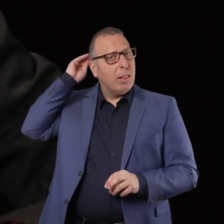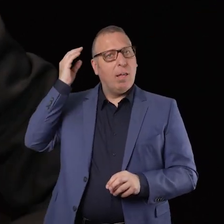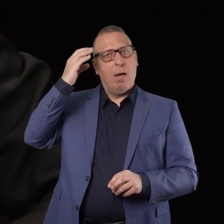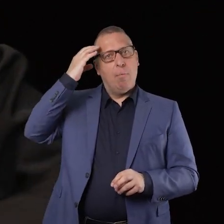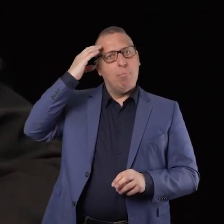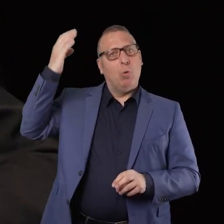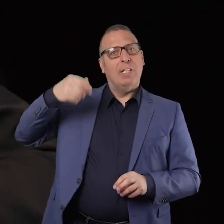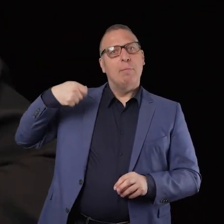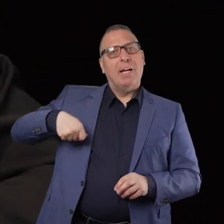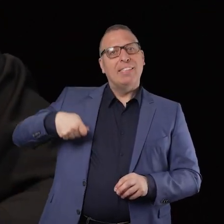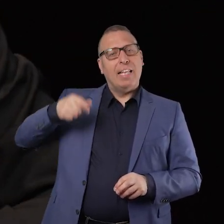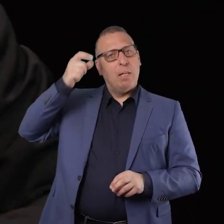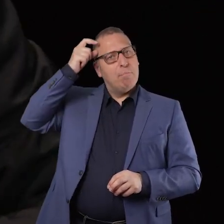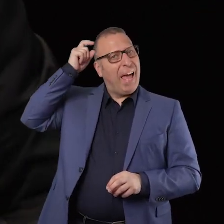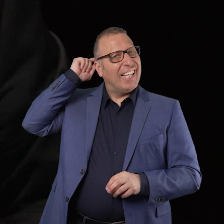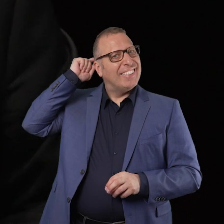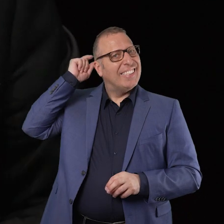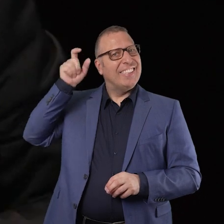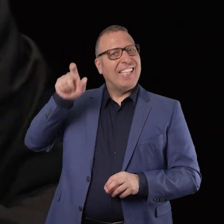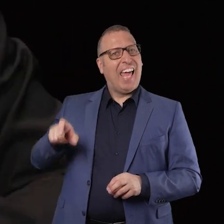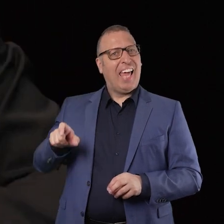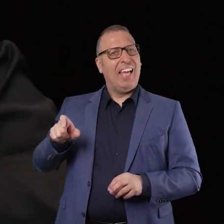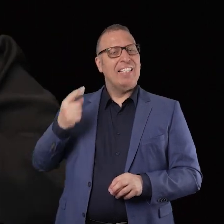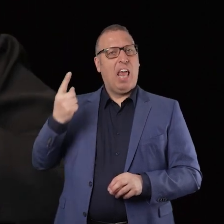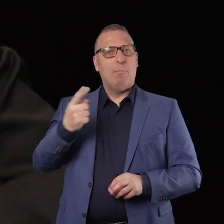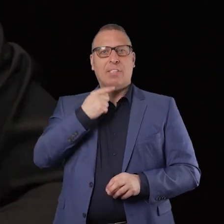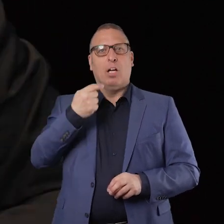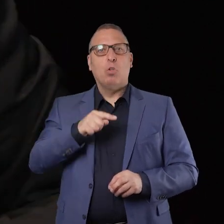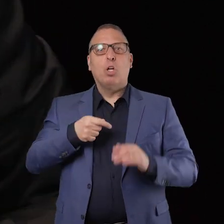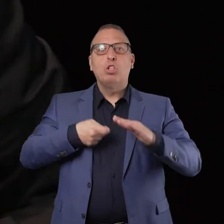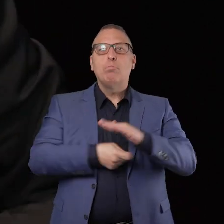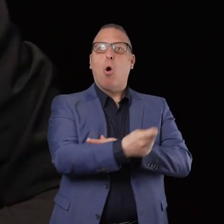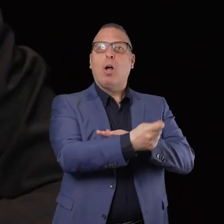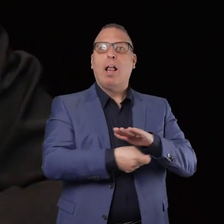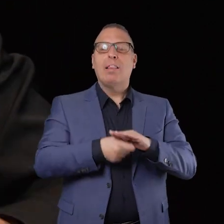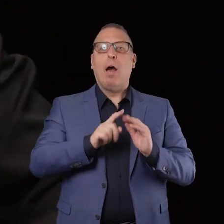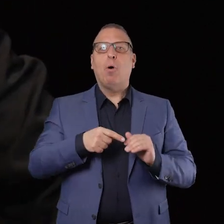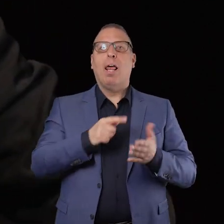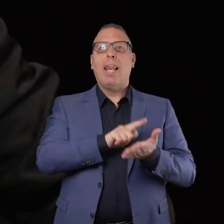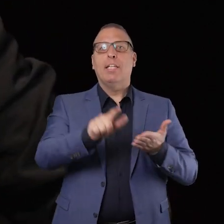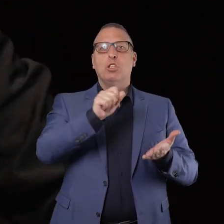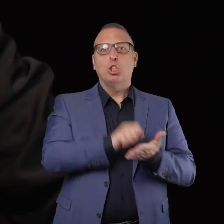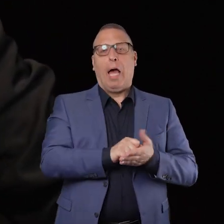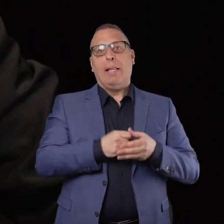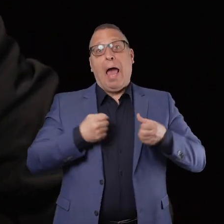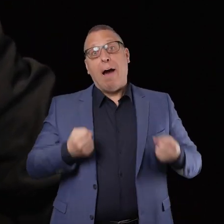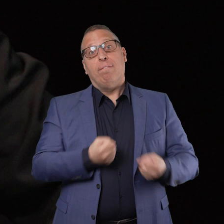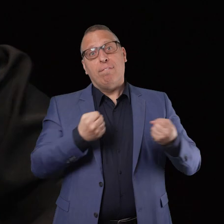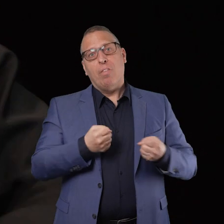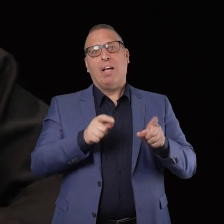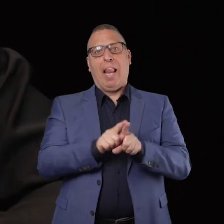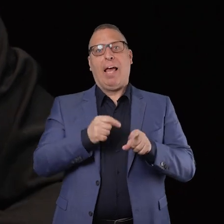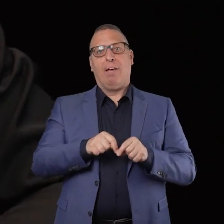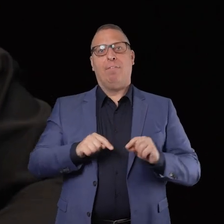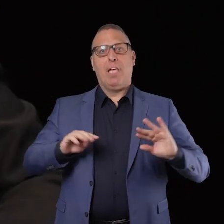Vorbehalten, Bundespräsident Berset hat gesagt, dass eben das Schmuggeln auch in Liechtenstein so aufwendig